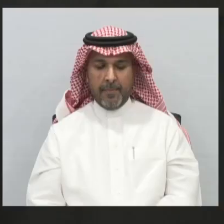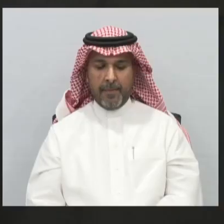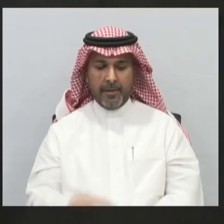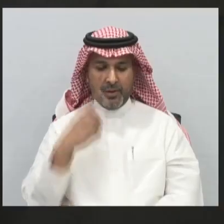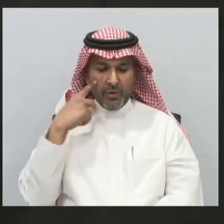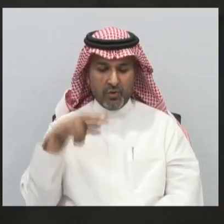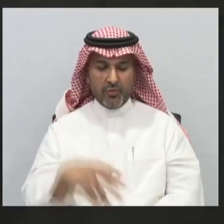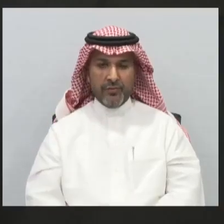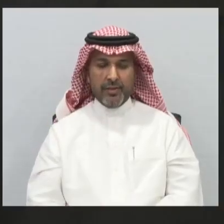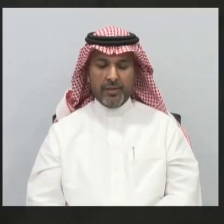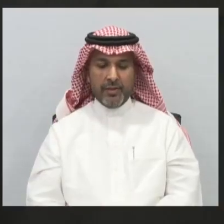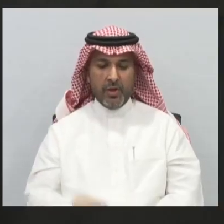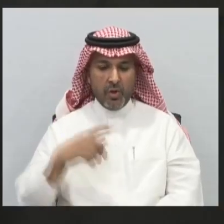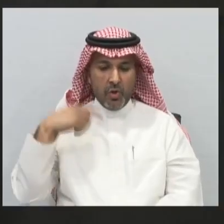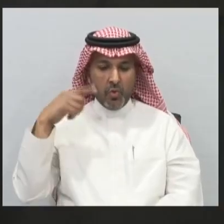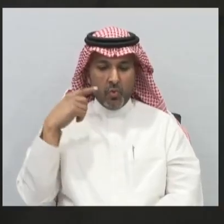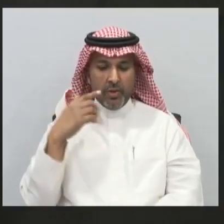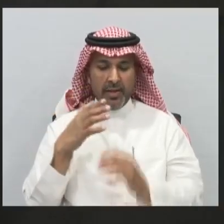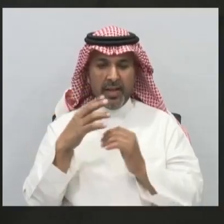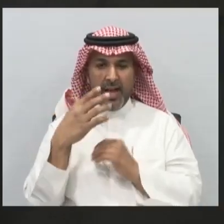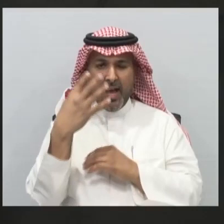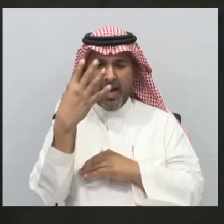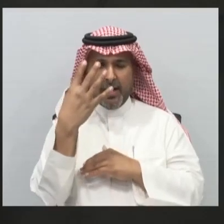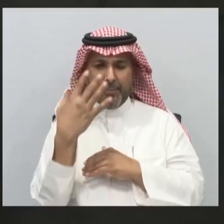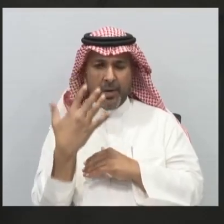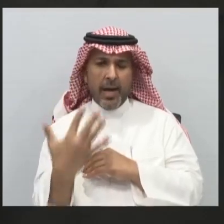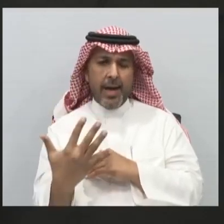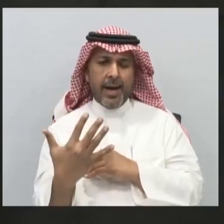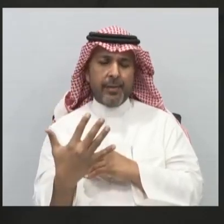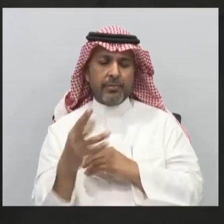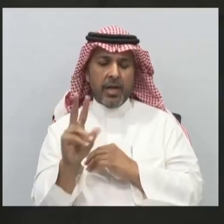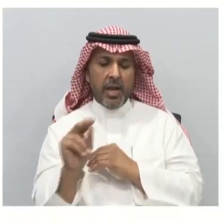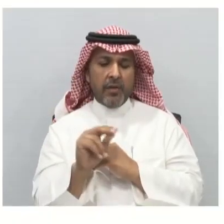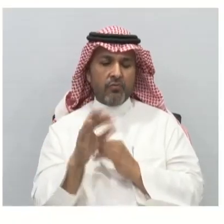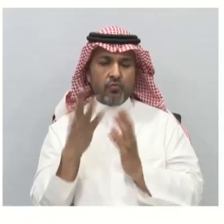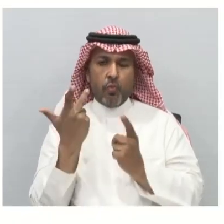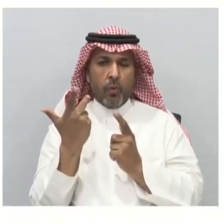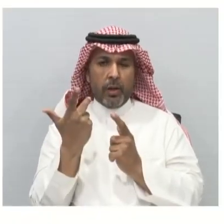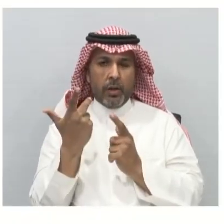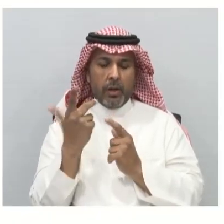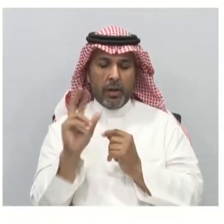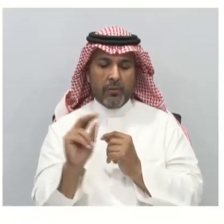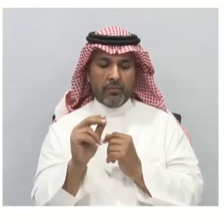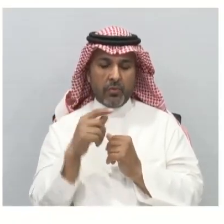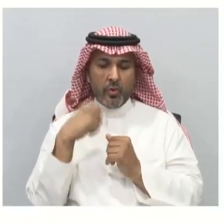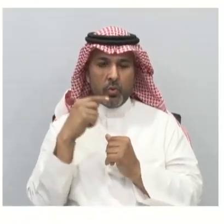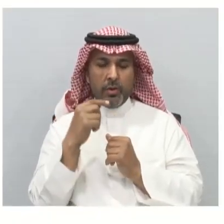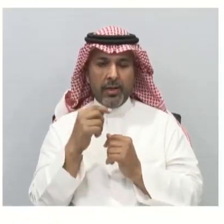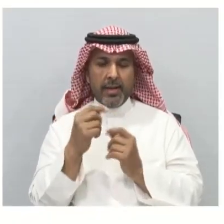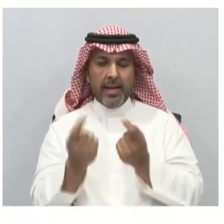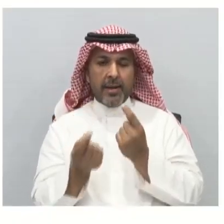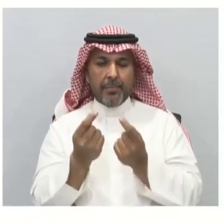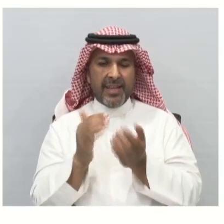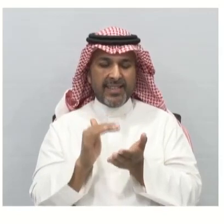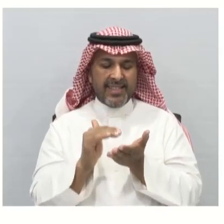طيب نشوف الان عود نفسك على القراءه حتى تفهم المساله جيدا ساقرا يزداد طول النبته اربعه